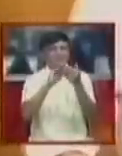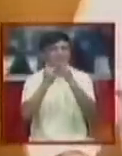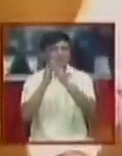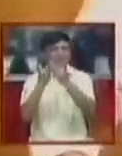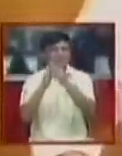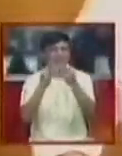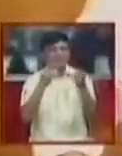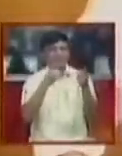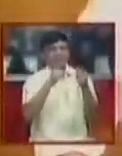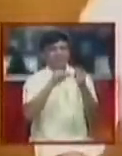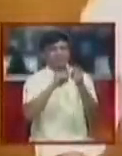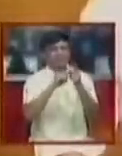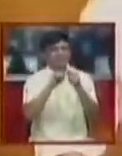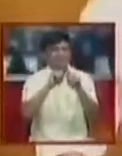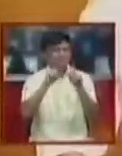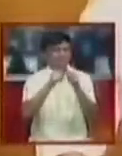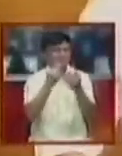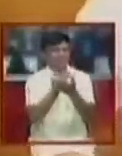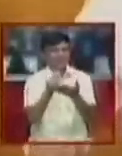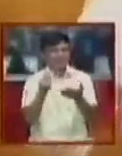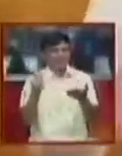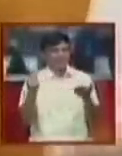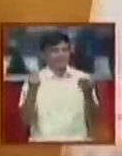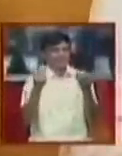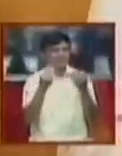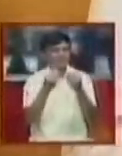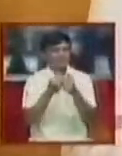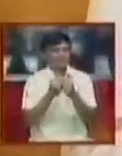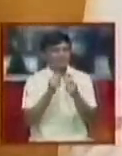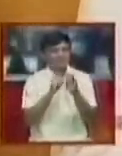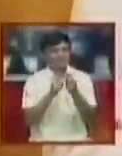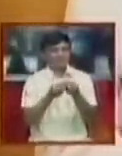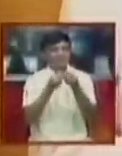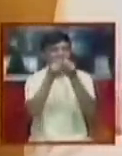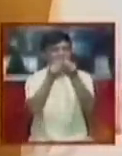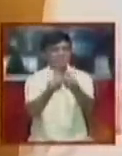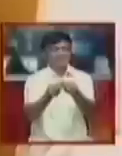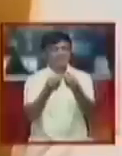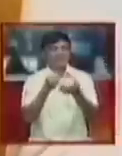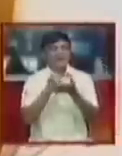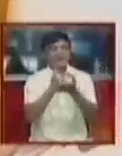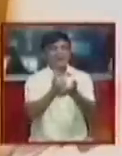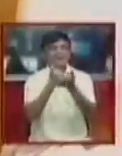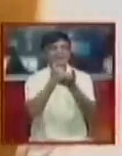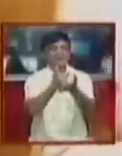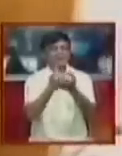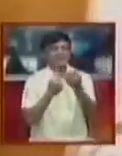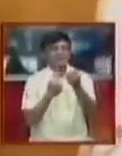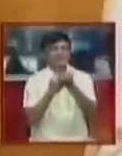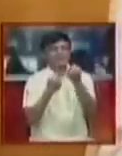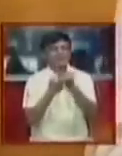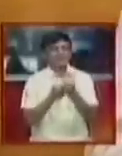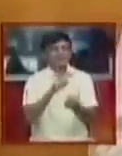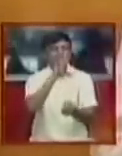hatchery, lambat, materialis para maglinang ng seaweeds at punlang napakinabangan ng